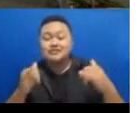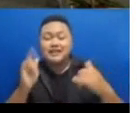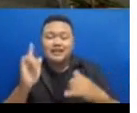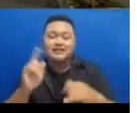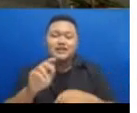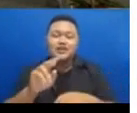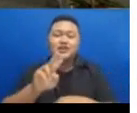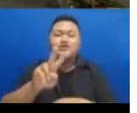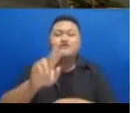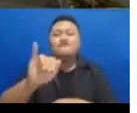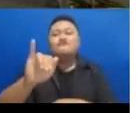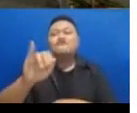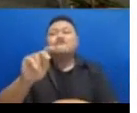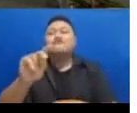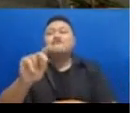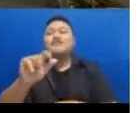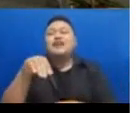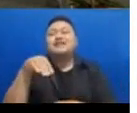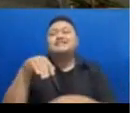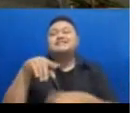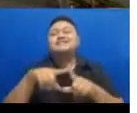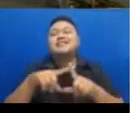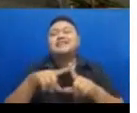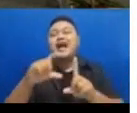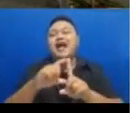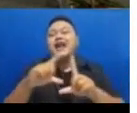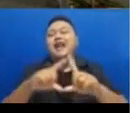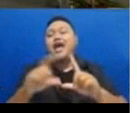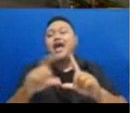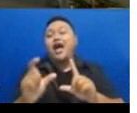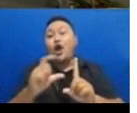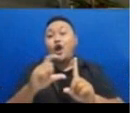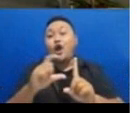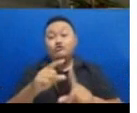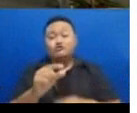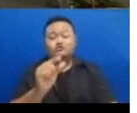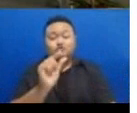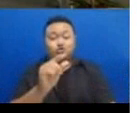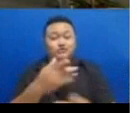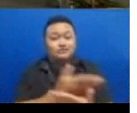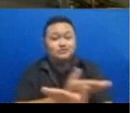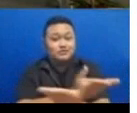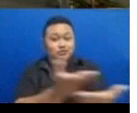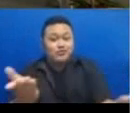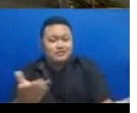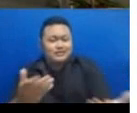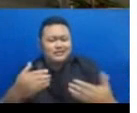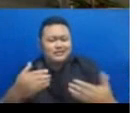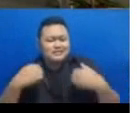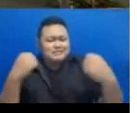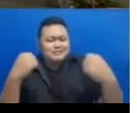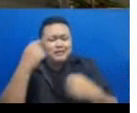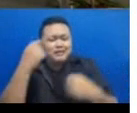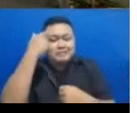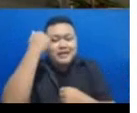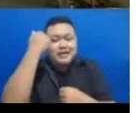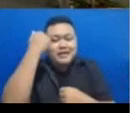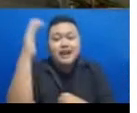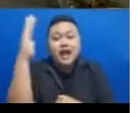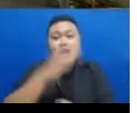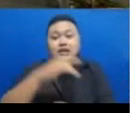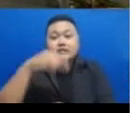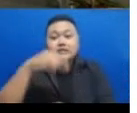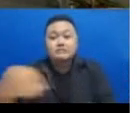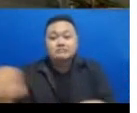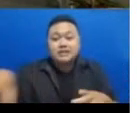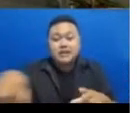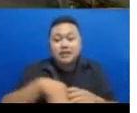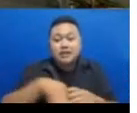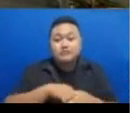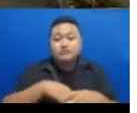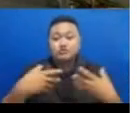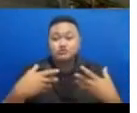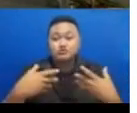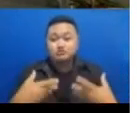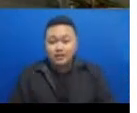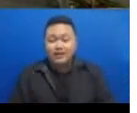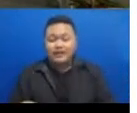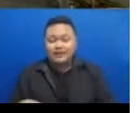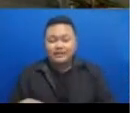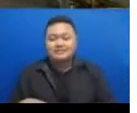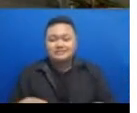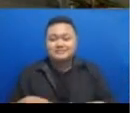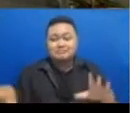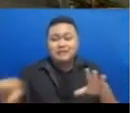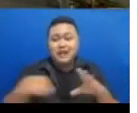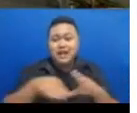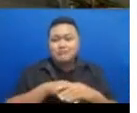untuk Bapak dan Ibu guru di seluruh Nusantara yang semangat belajar, yang hari ini telah bergabung bersama kami secara